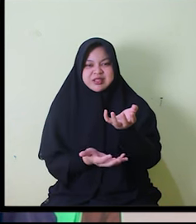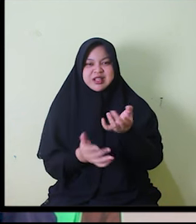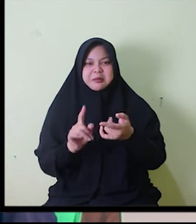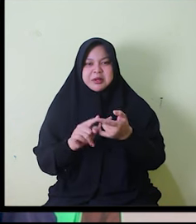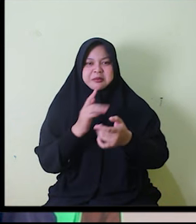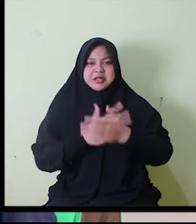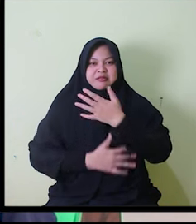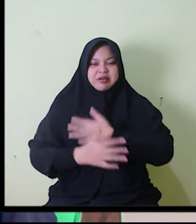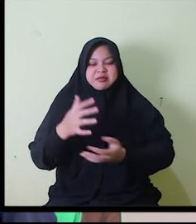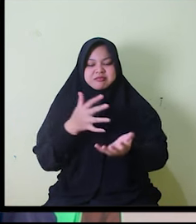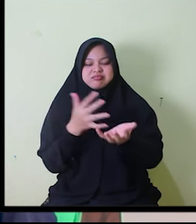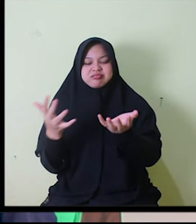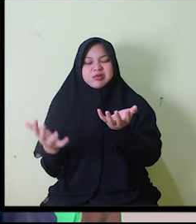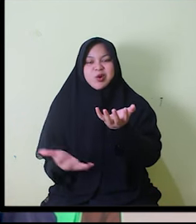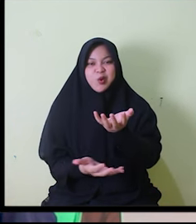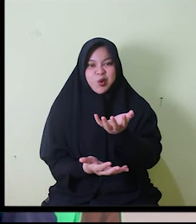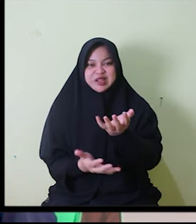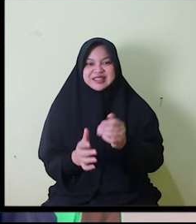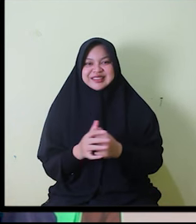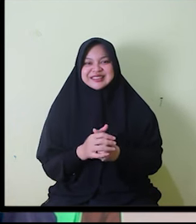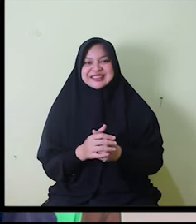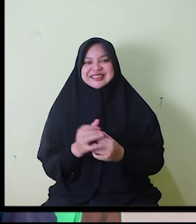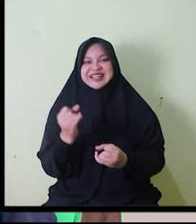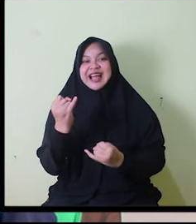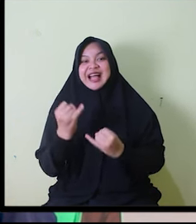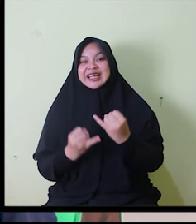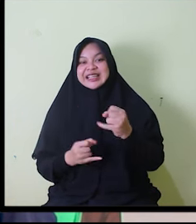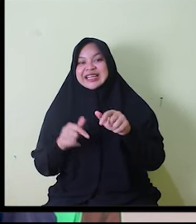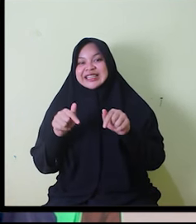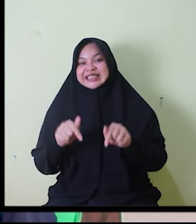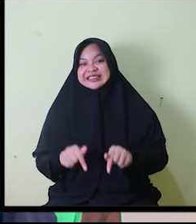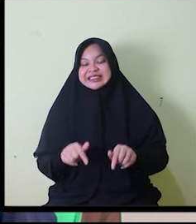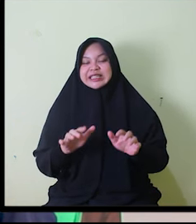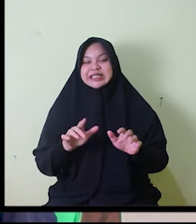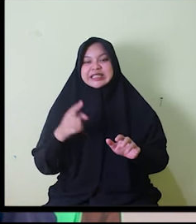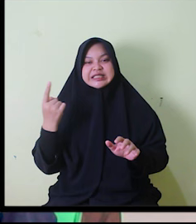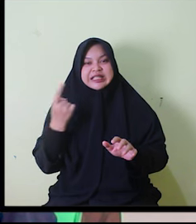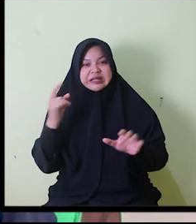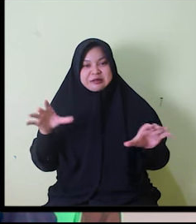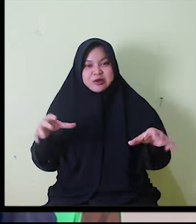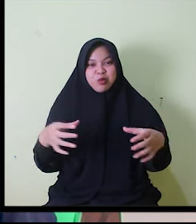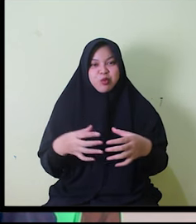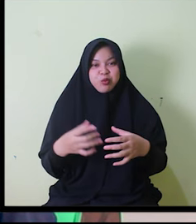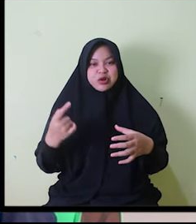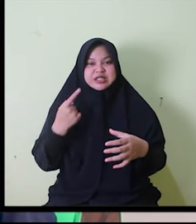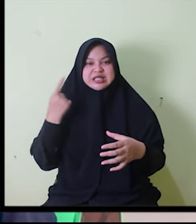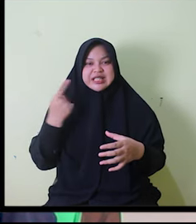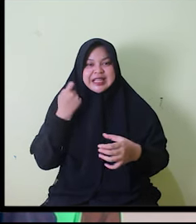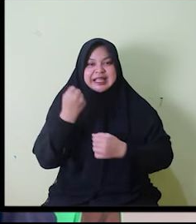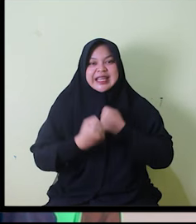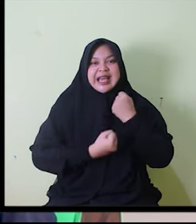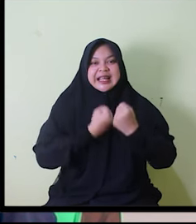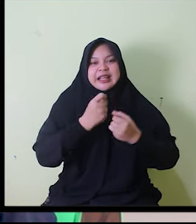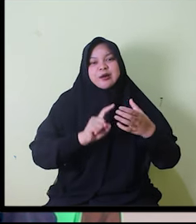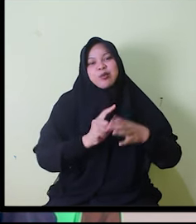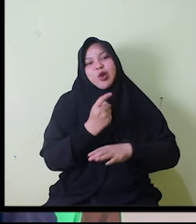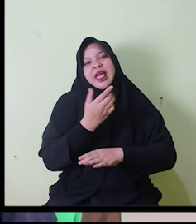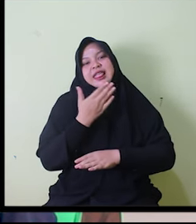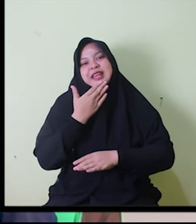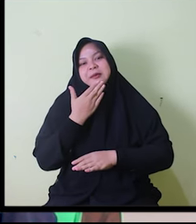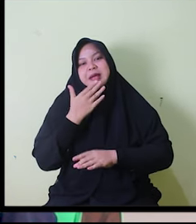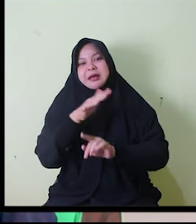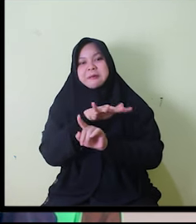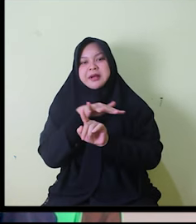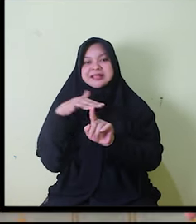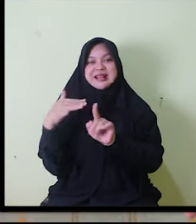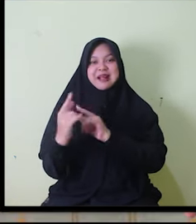Ini akhirnya dengan wadah ini sering berkumpul sering ada kegiatan dan mulai terbiasa masyarakat ini